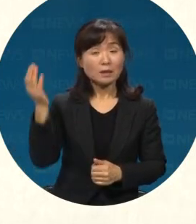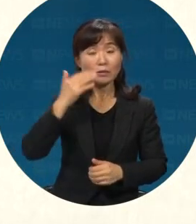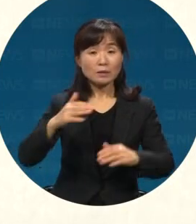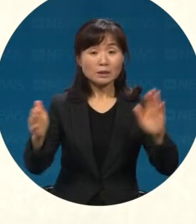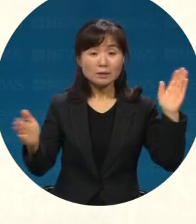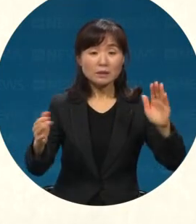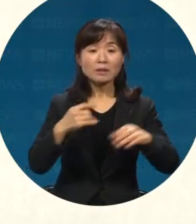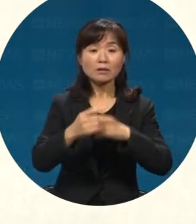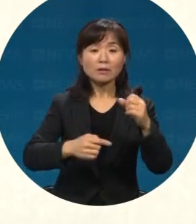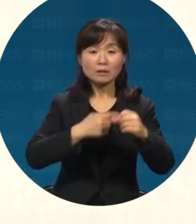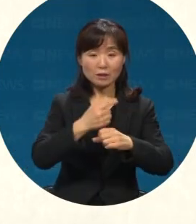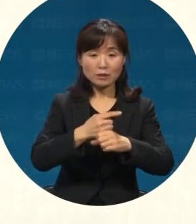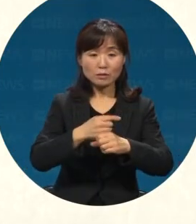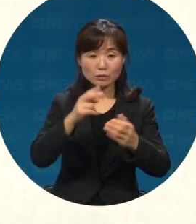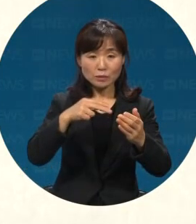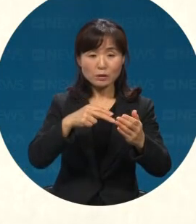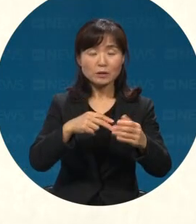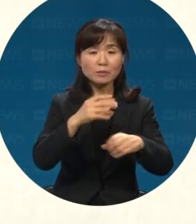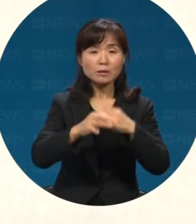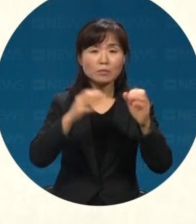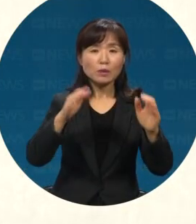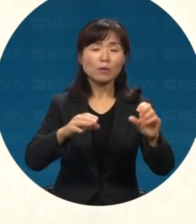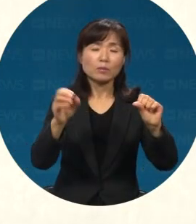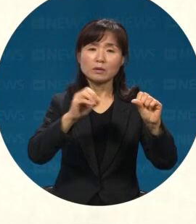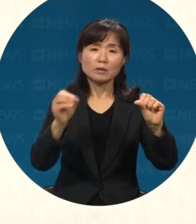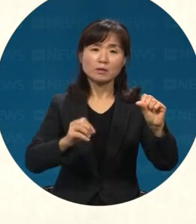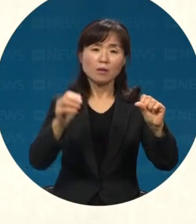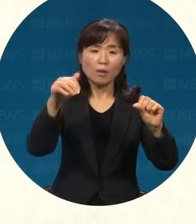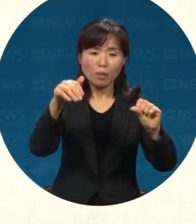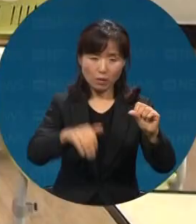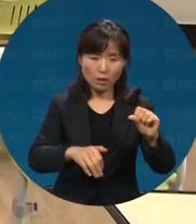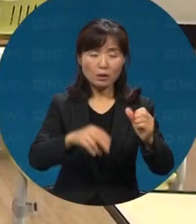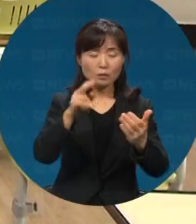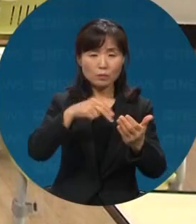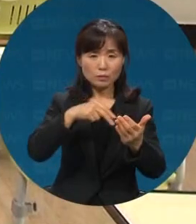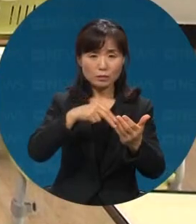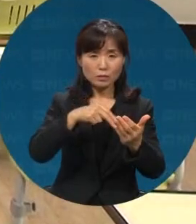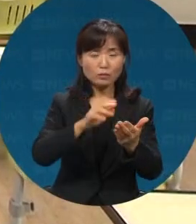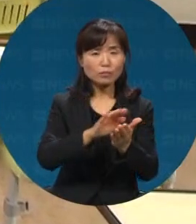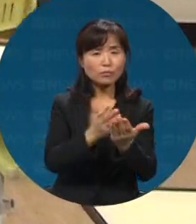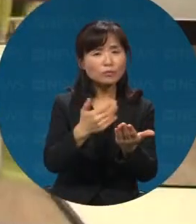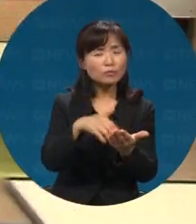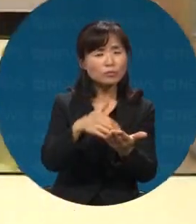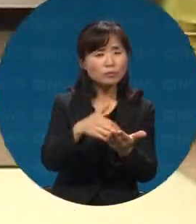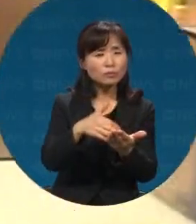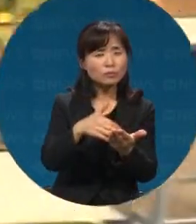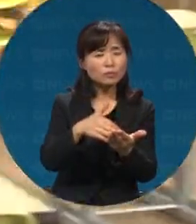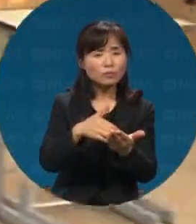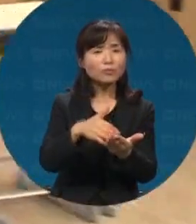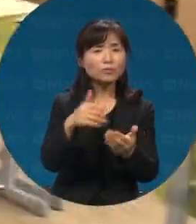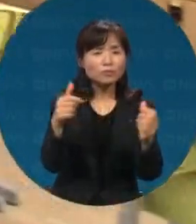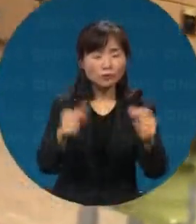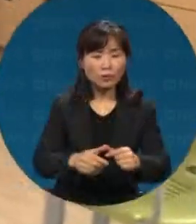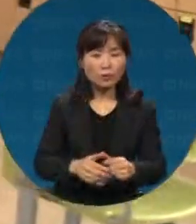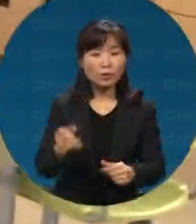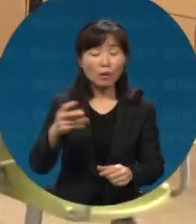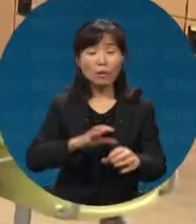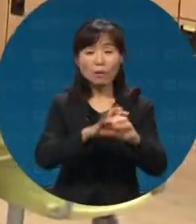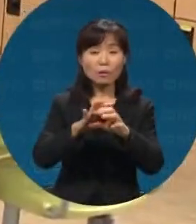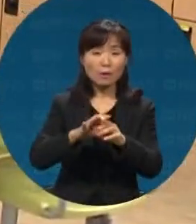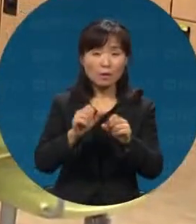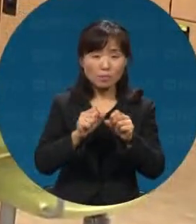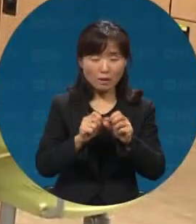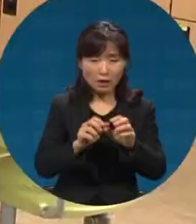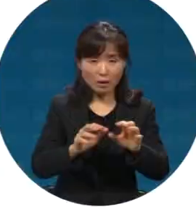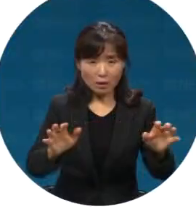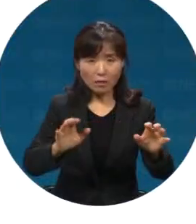만에 5% 포인트 넘게 떨어졌고 독서량 역시 크게 줄었습니다 게다가 코로나19의 유행이 이런 상황을